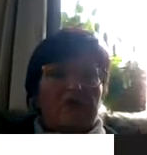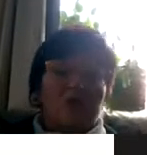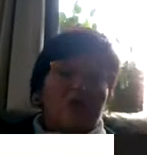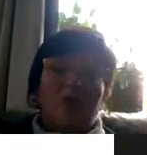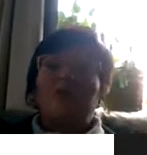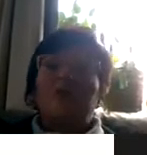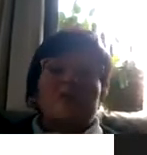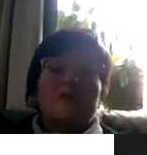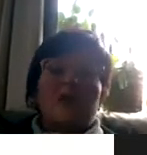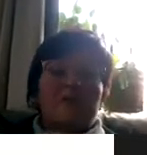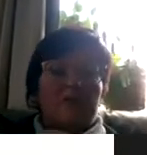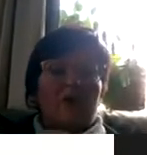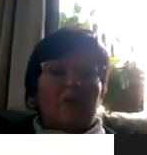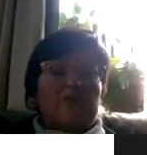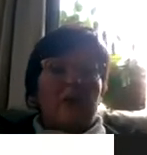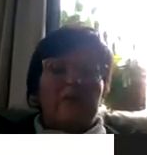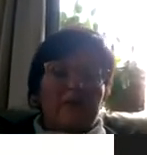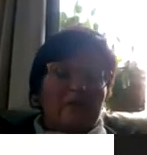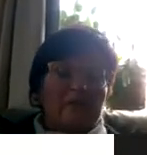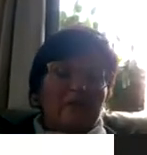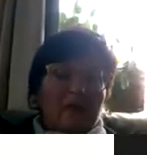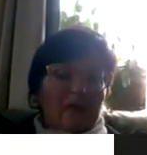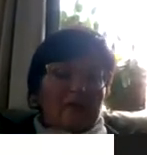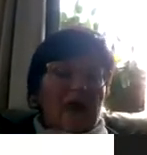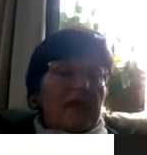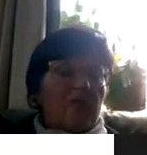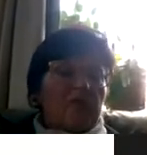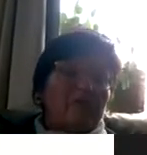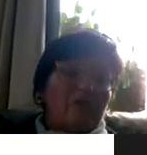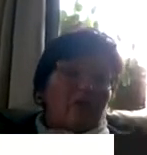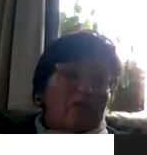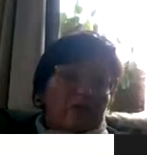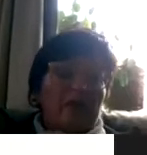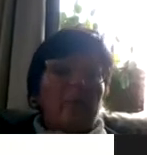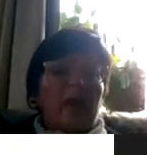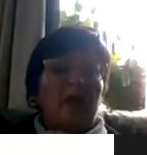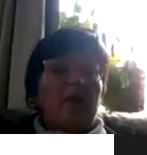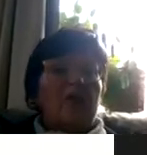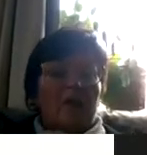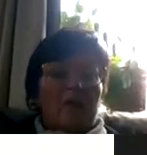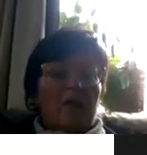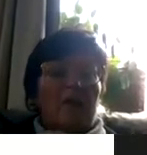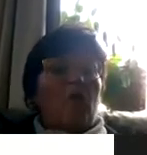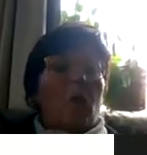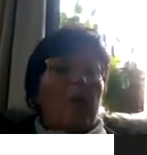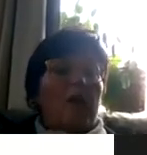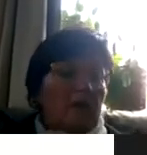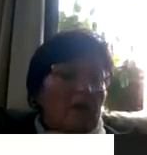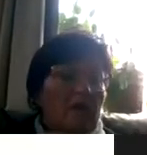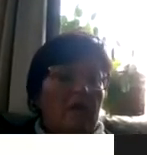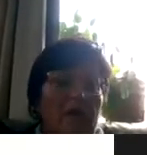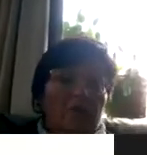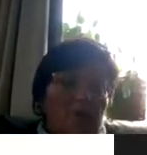waardoor dat het vertrouwen er ook is, de vertrouwensband, en dat daardoor kinderen ook veel gemakkelijker